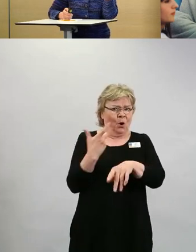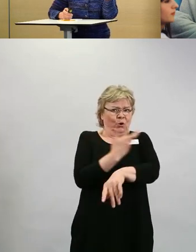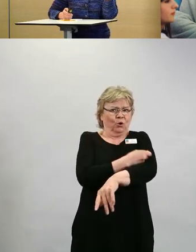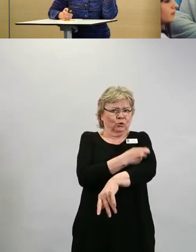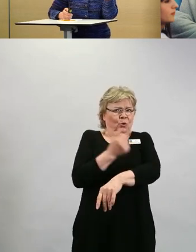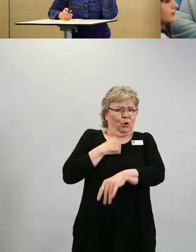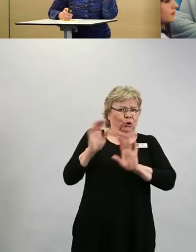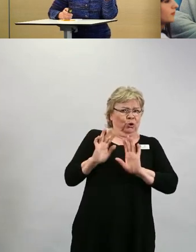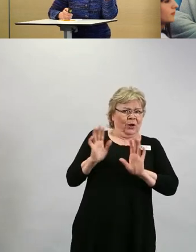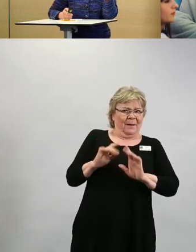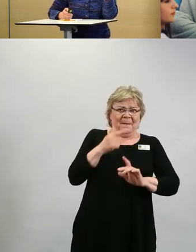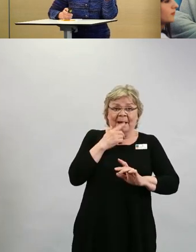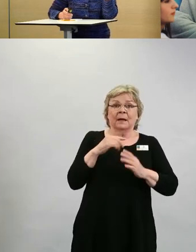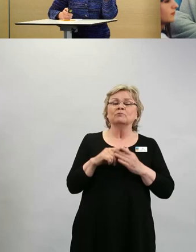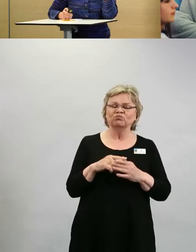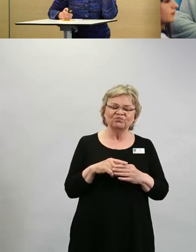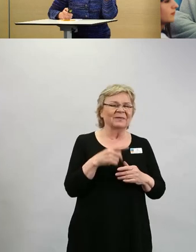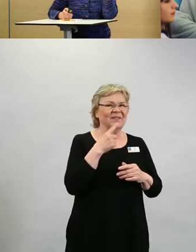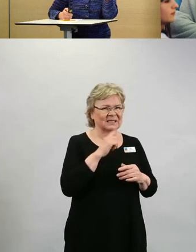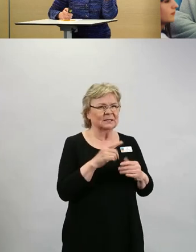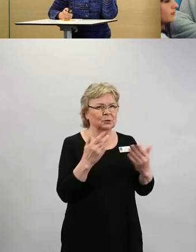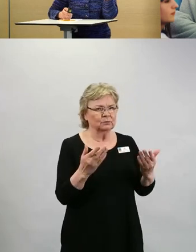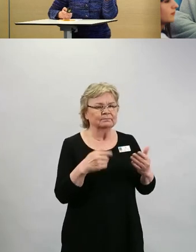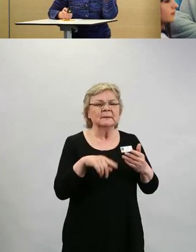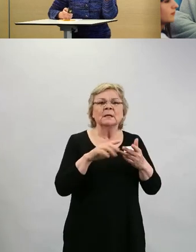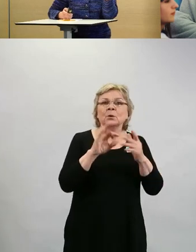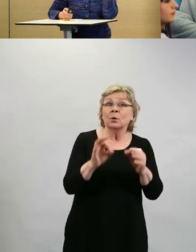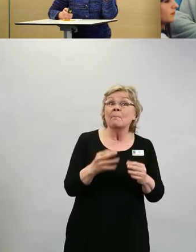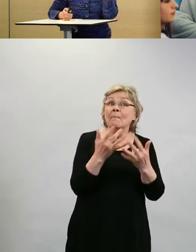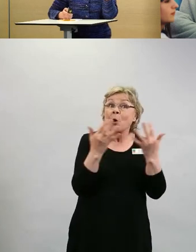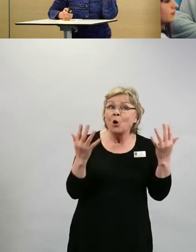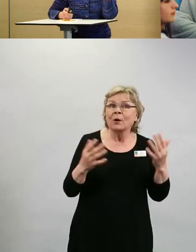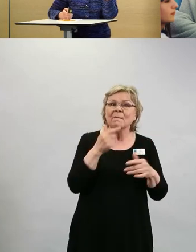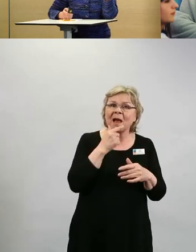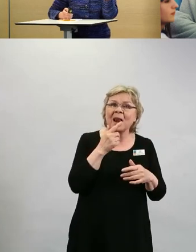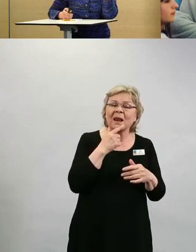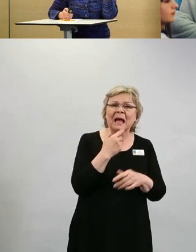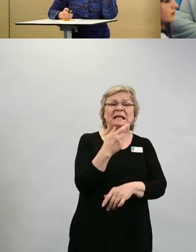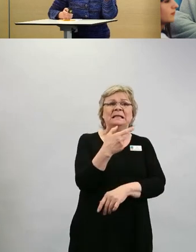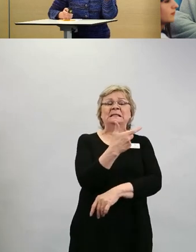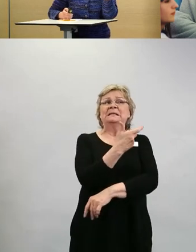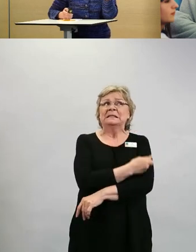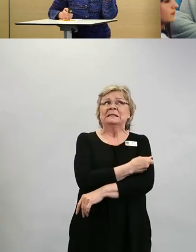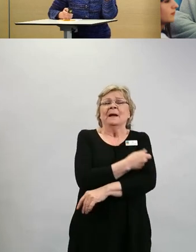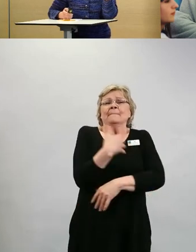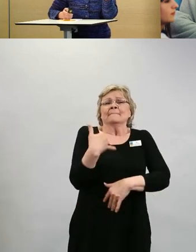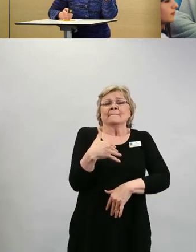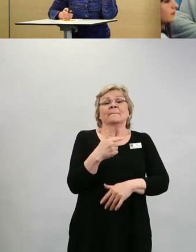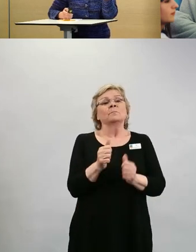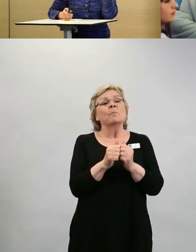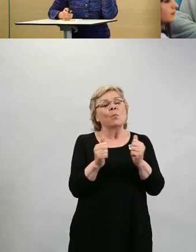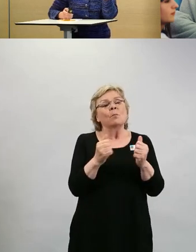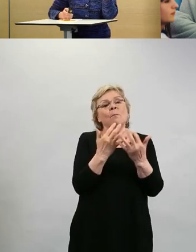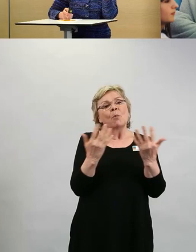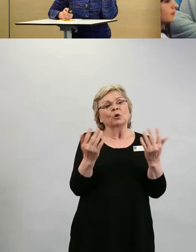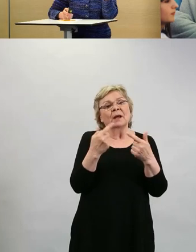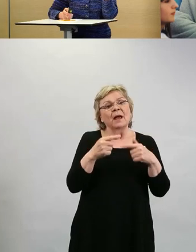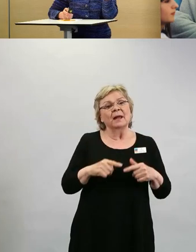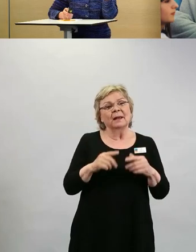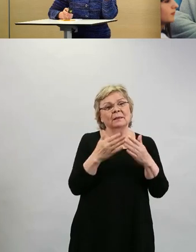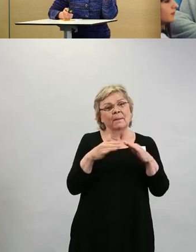ihmisiä, jotka pelkää piikkejä. Siihen on tietysti olemassa erilaisia keinoja keskustella ja ottaa mukaan